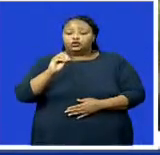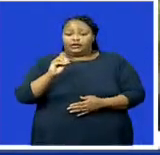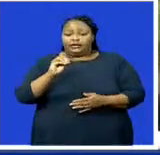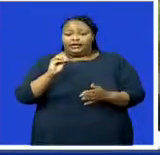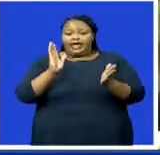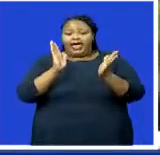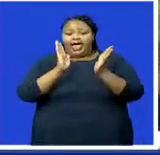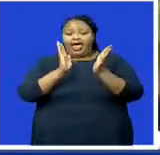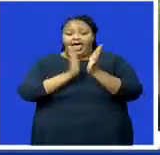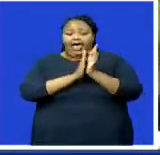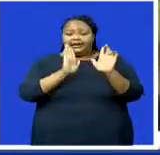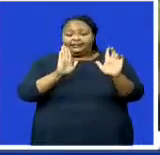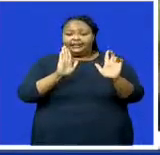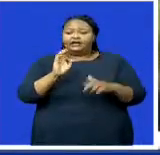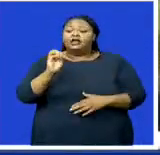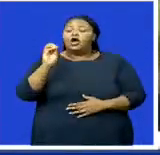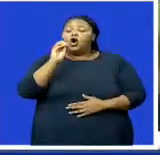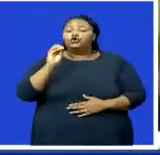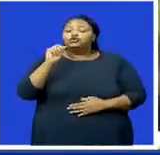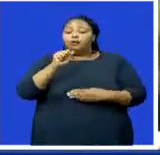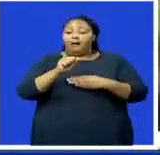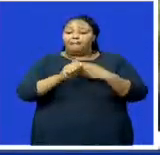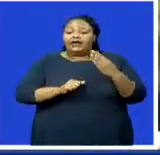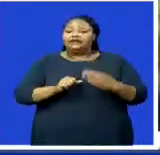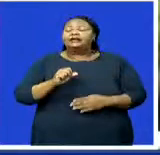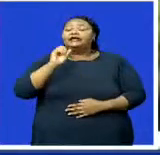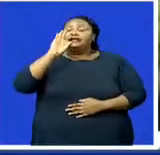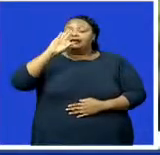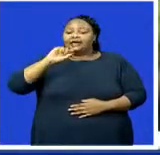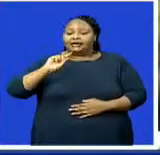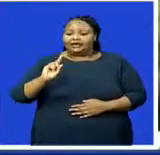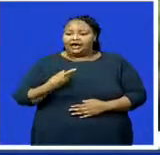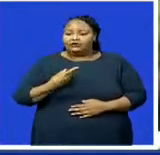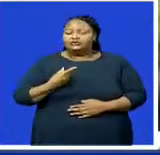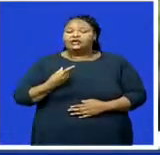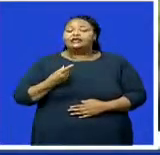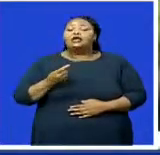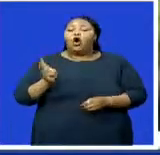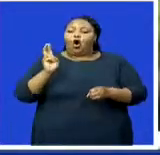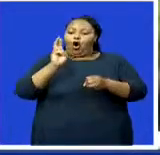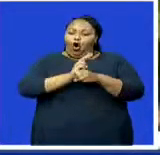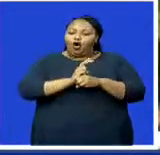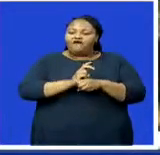3992. Etindzaba Emini Eswatini TV kubika nelisiwendla ngamandla nginamuzi Mkhonda eMbabane.